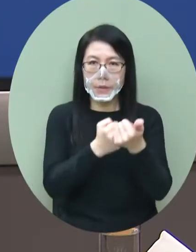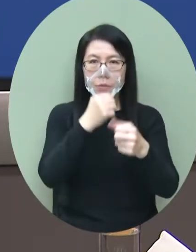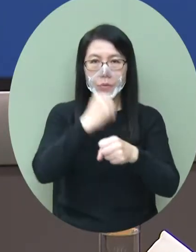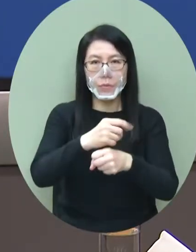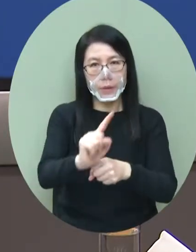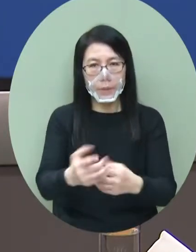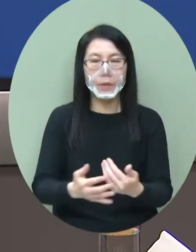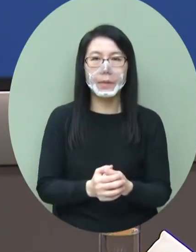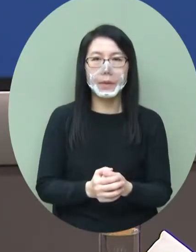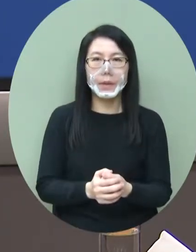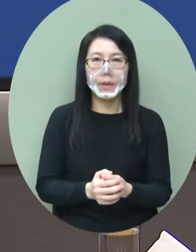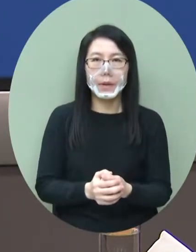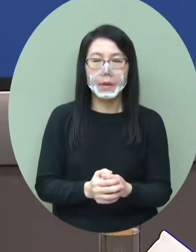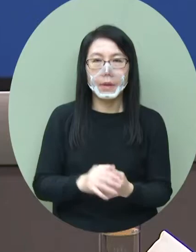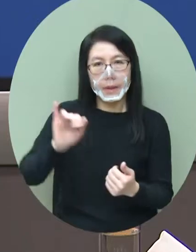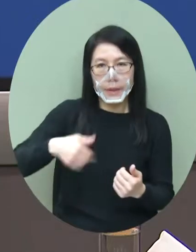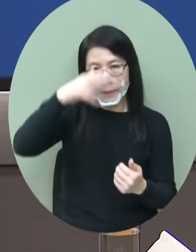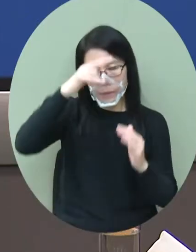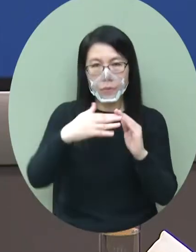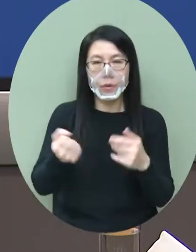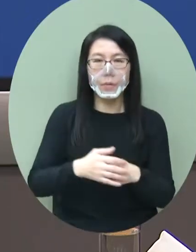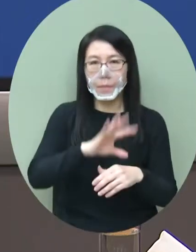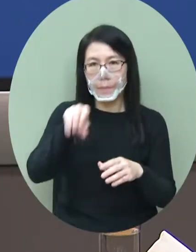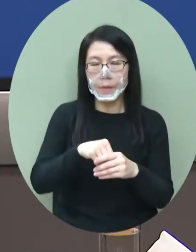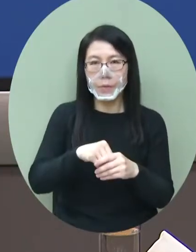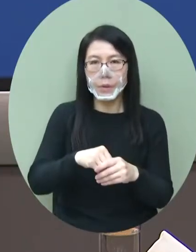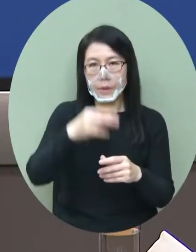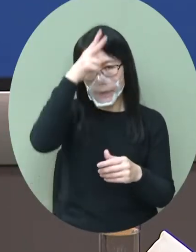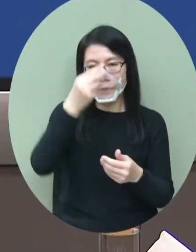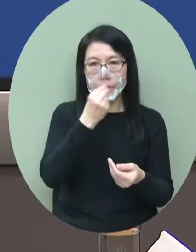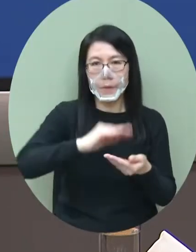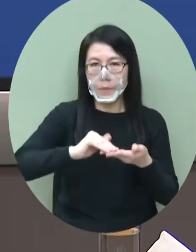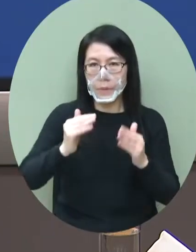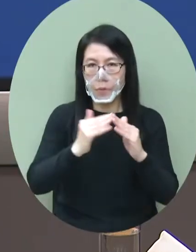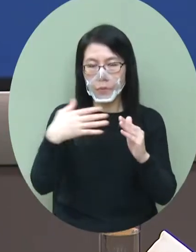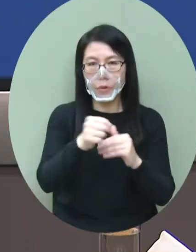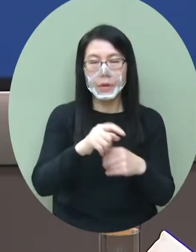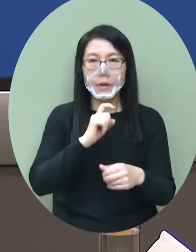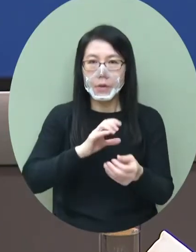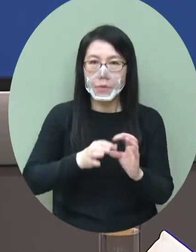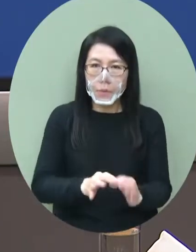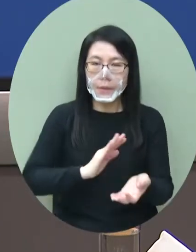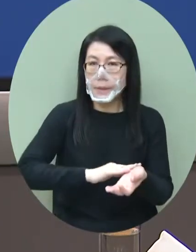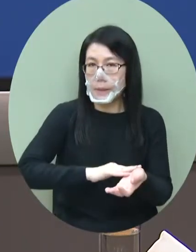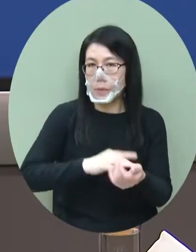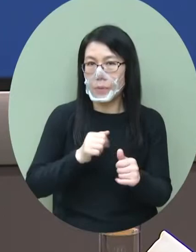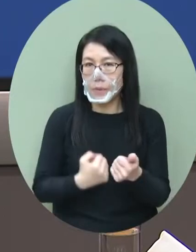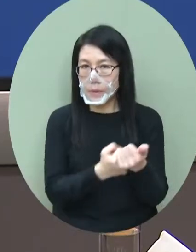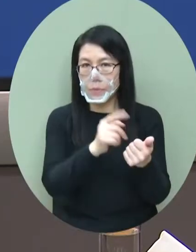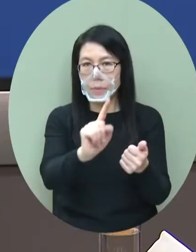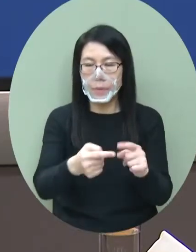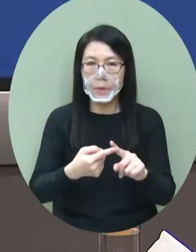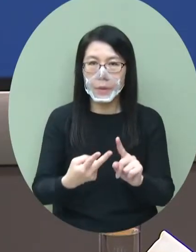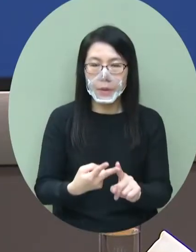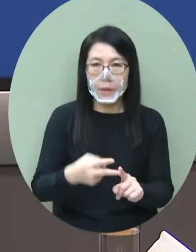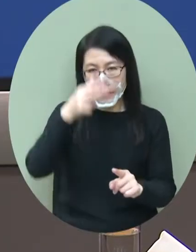家居方面的我们提供的支援工作，出席的局长当然是包括食物局卫生局局长，因为有医疗方面的